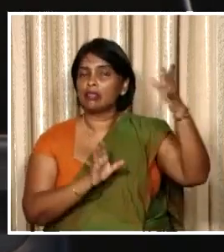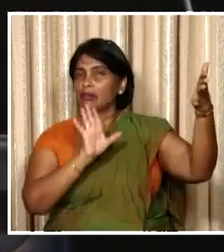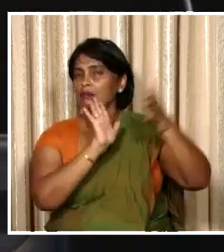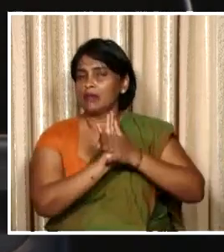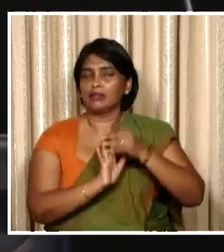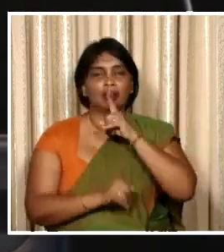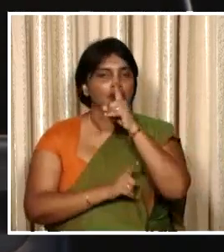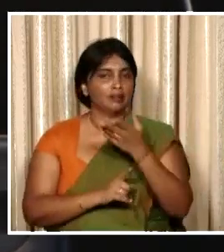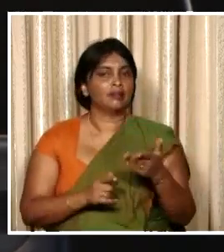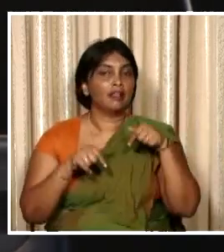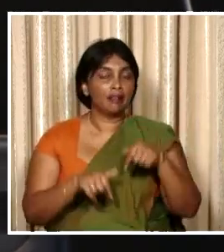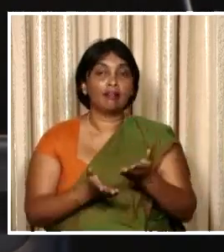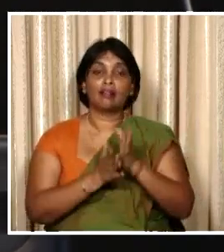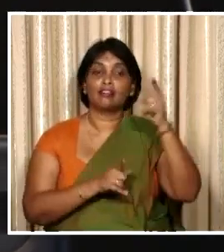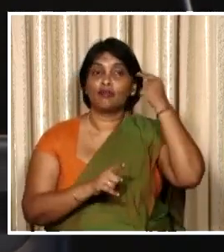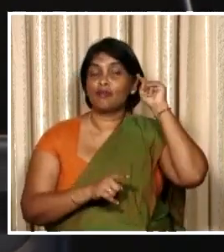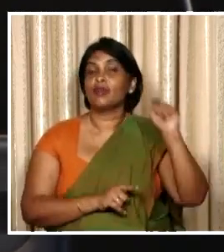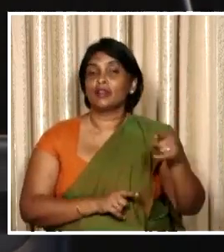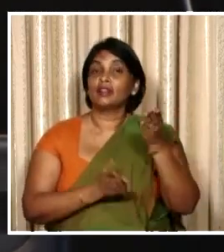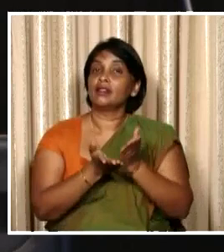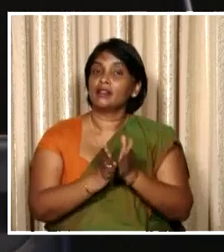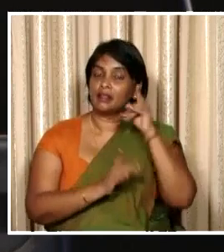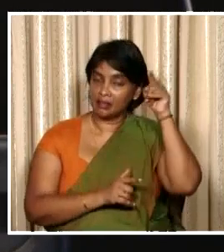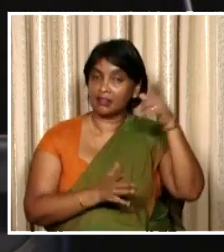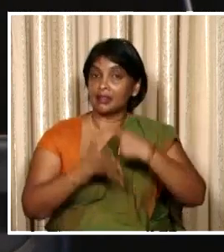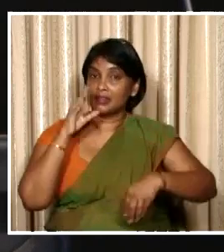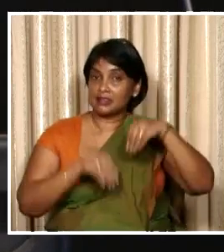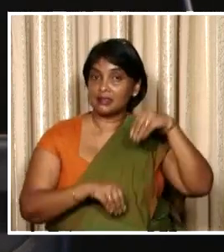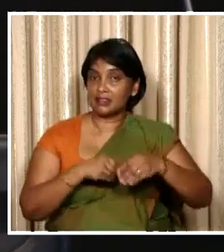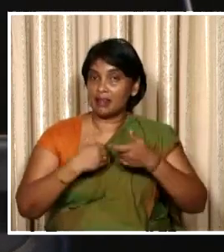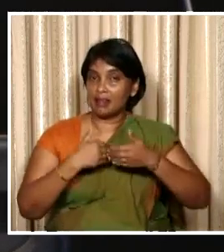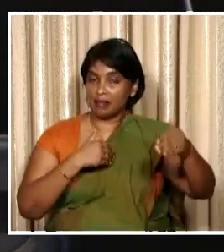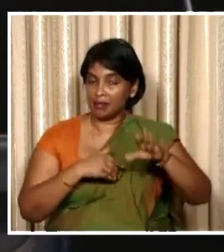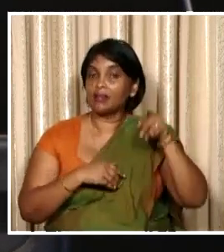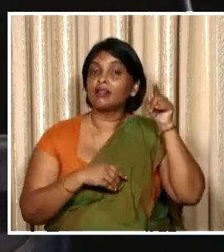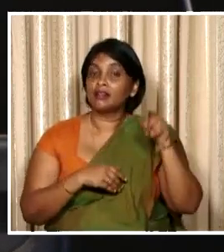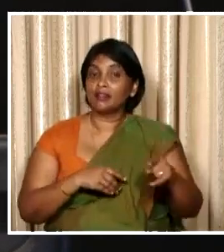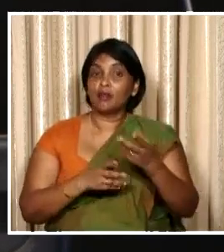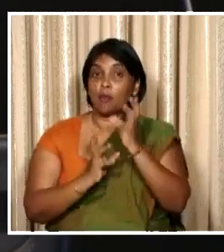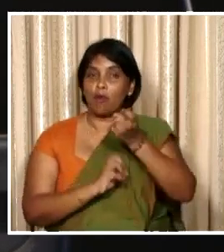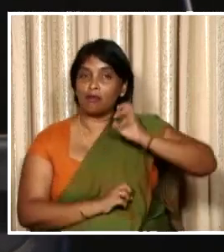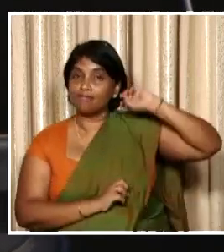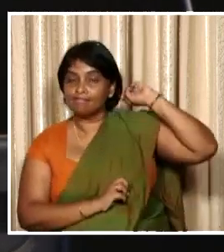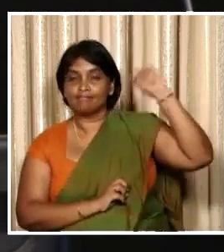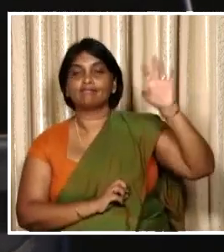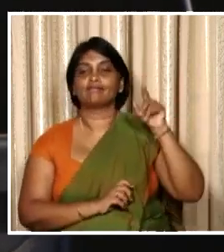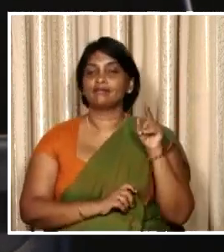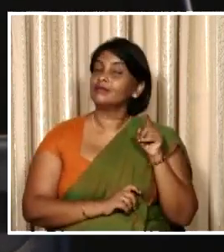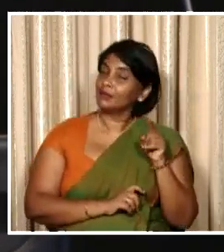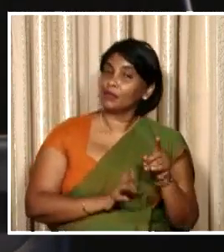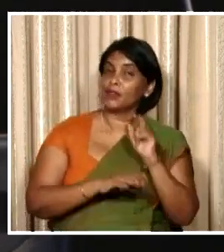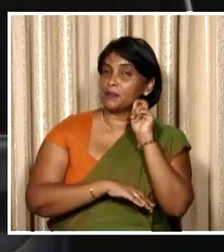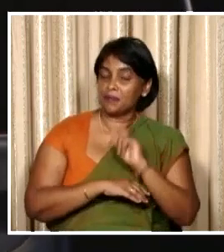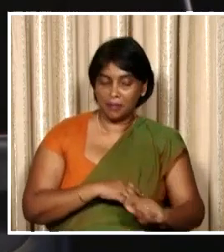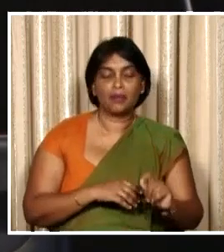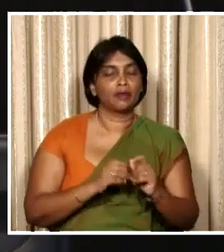ගන්න හදනවා. අද ඉන්දියාවත් පටලව ගන්න හදනවා. මොකද ඉන්දියාවත් දැන් මහමැතිවරණයක් තියෙන වෙලාවක දැන් මේ බෝලේ දාන්න මහා